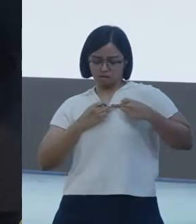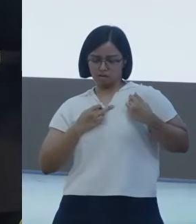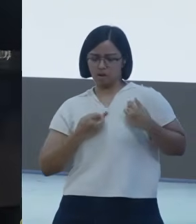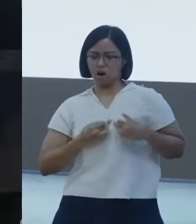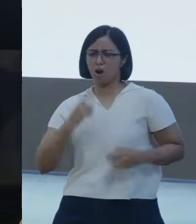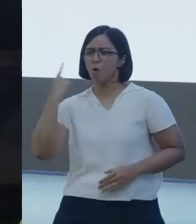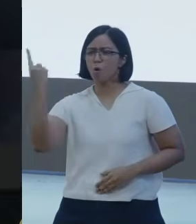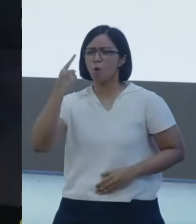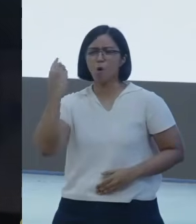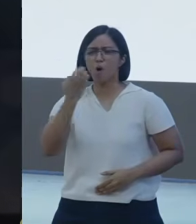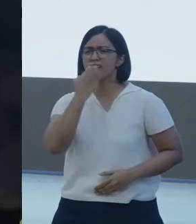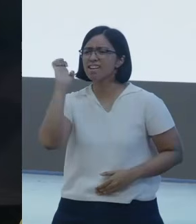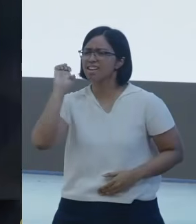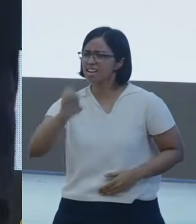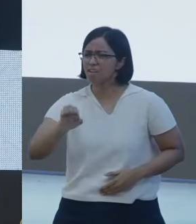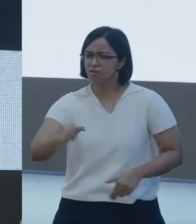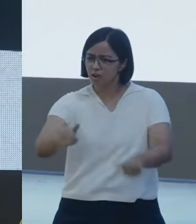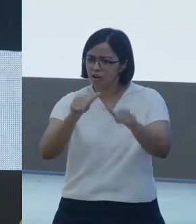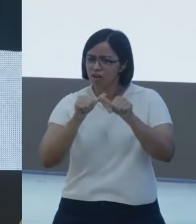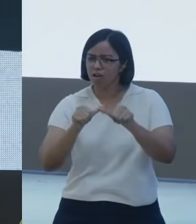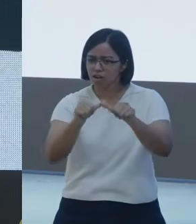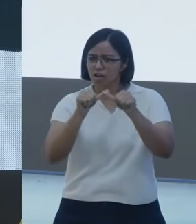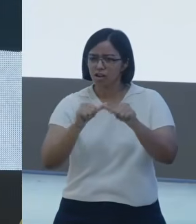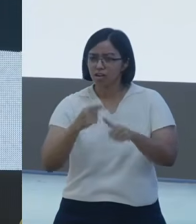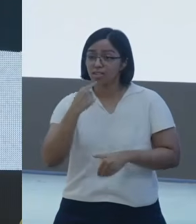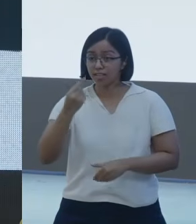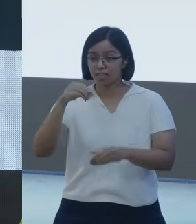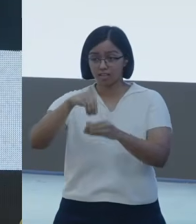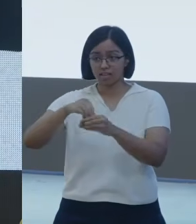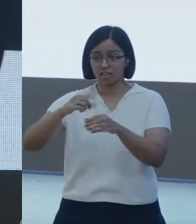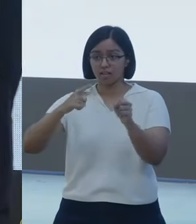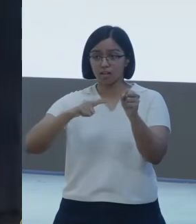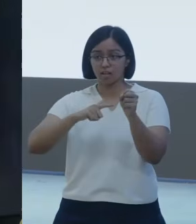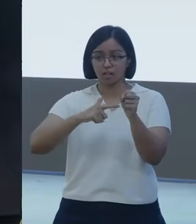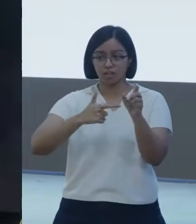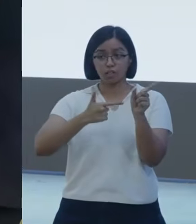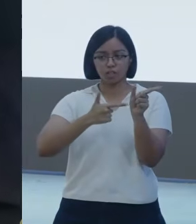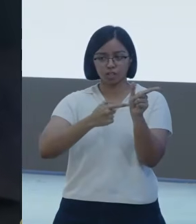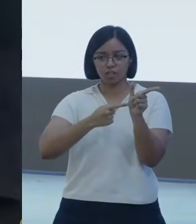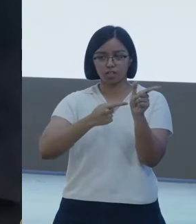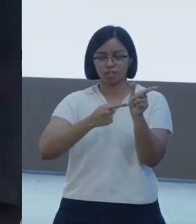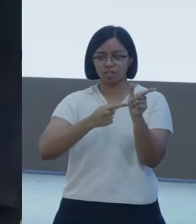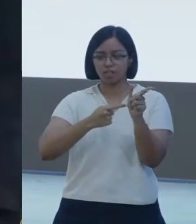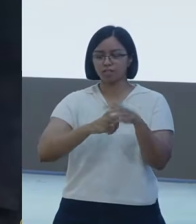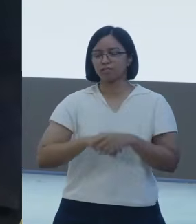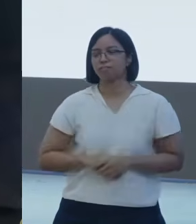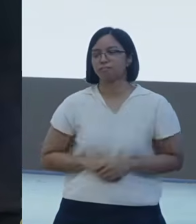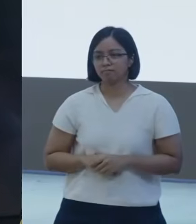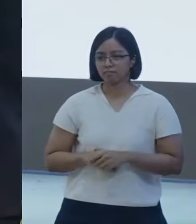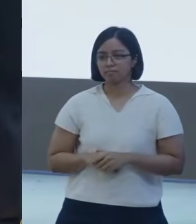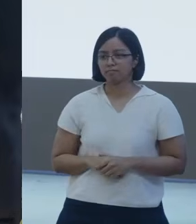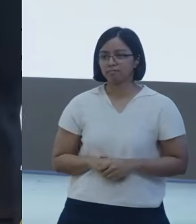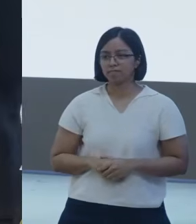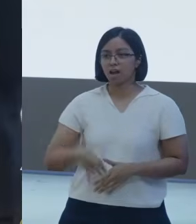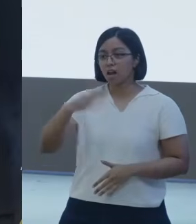evil continually, sabi sa Genesis 6:5. Dahil po dito sa mga katotohanan